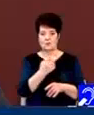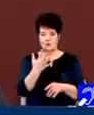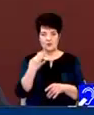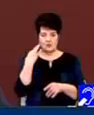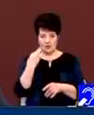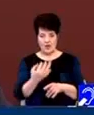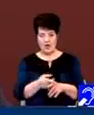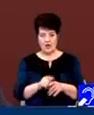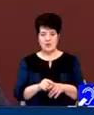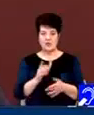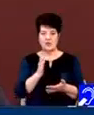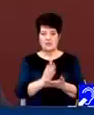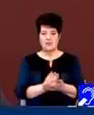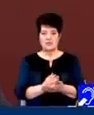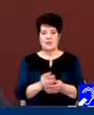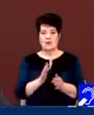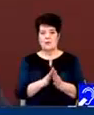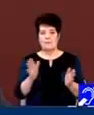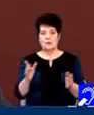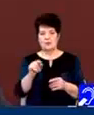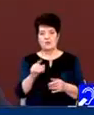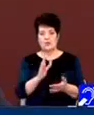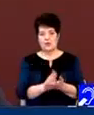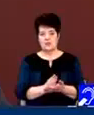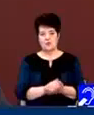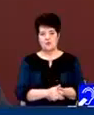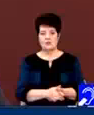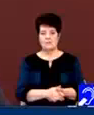și scade semnificativ pe măsură ce ajungem la cei de